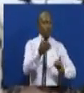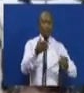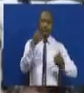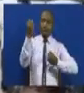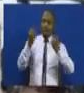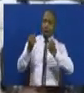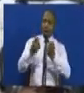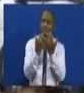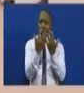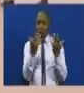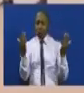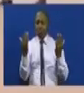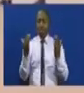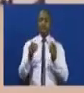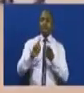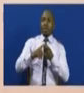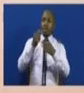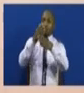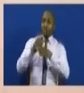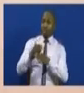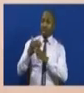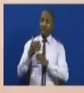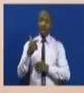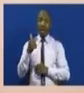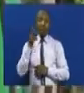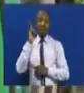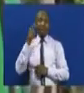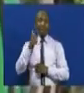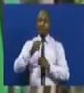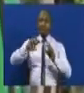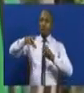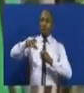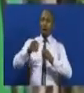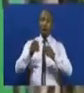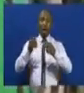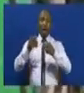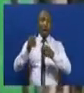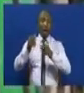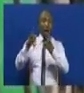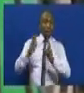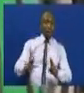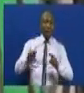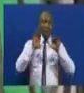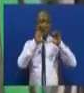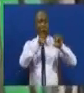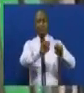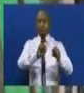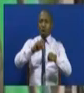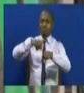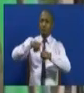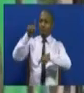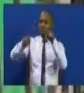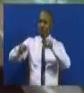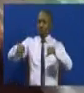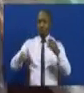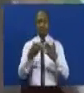kadhaa mali ya shirika la umeme nchini TANESCO mkoani Kagera yamekamatwa kwenye kati tofauti kwa kile kinachodaiwa ni